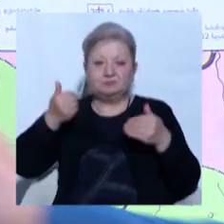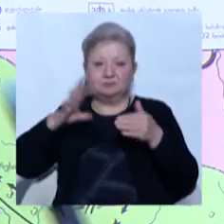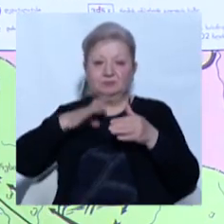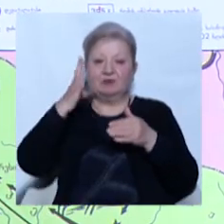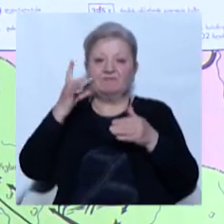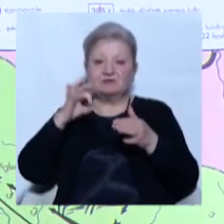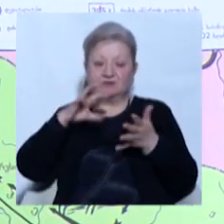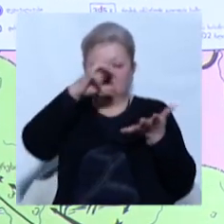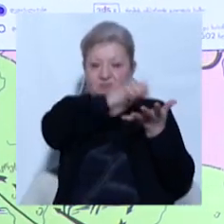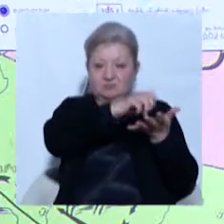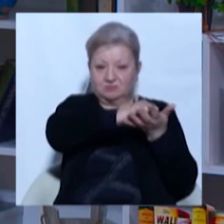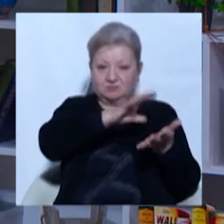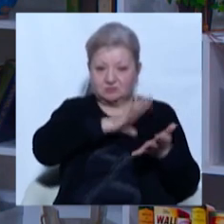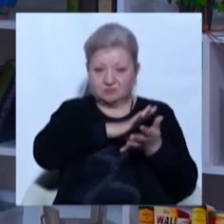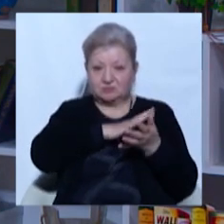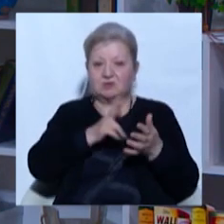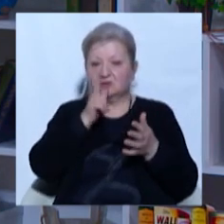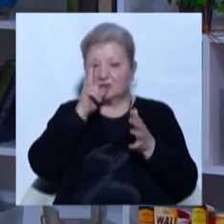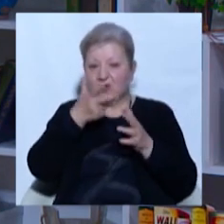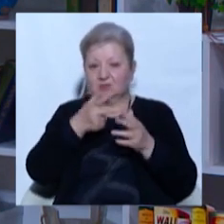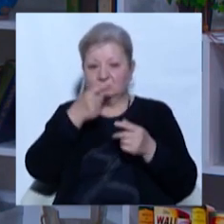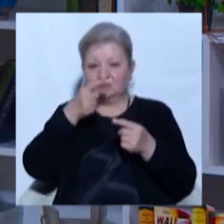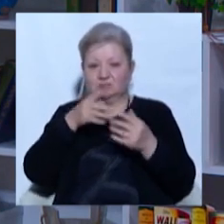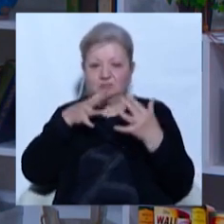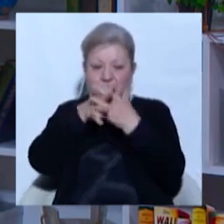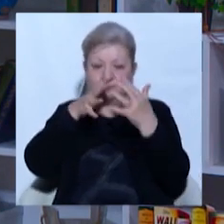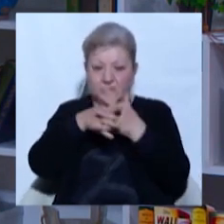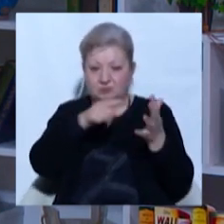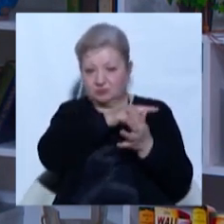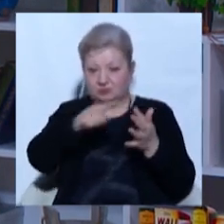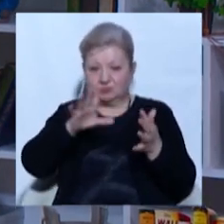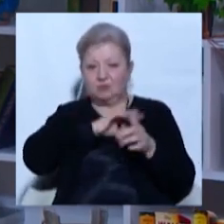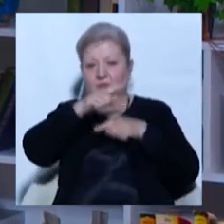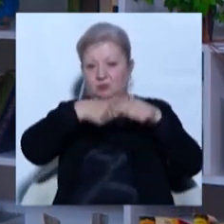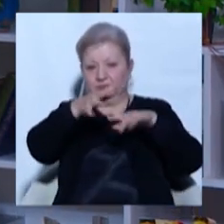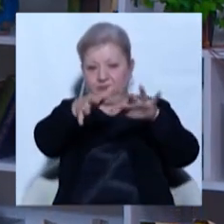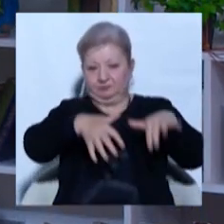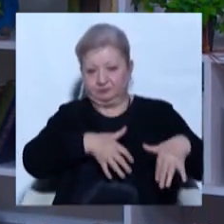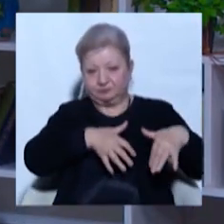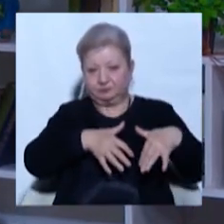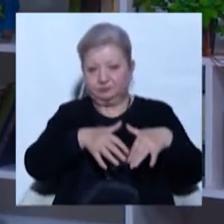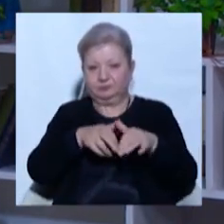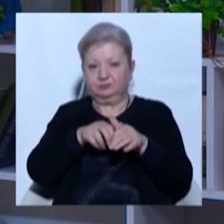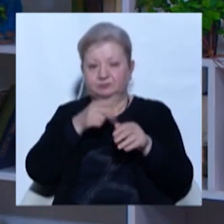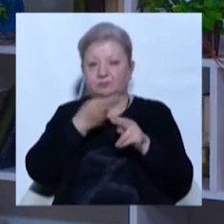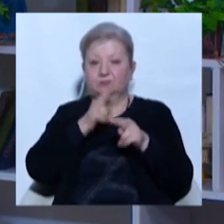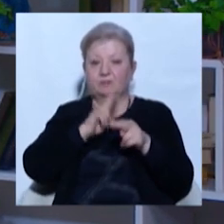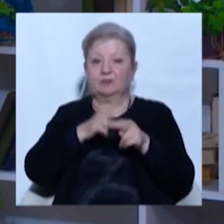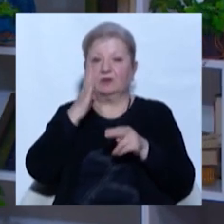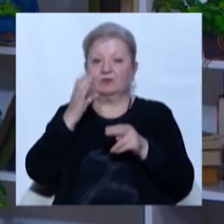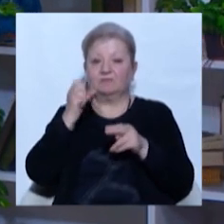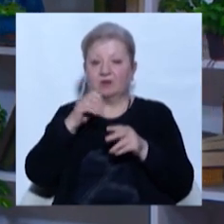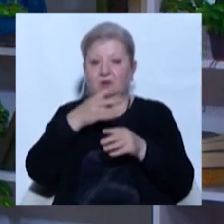საქართველოს გარკვეული ნაწილები სამი წლის ბრძოლის შედეგად დაეკავებინა და შემოერთებინა საქართველოსათვის. ანუ ვახტანგმა